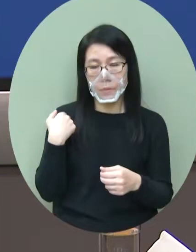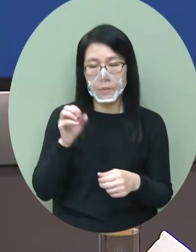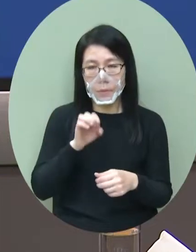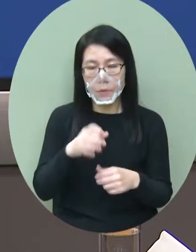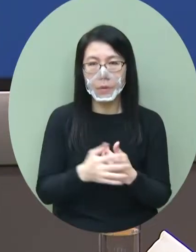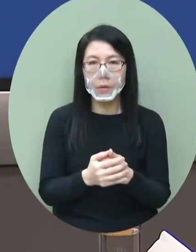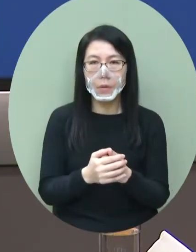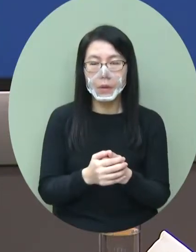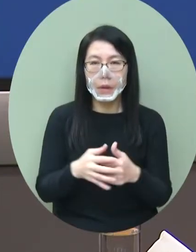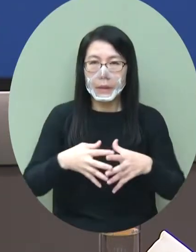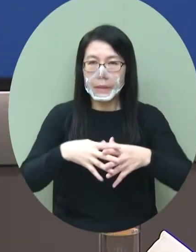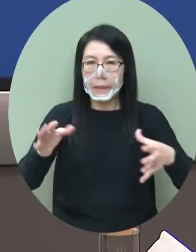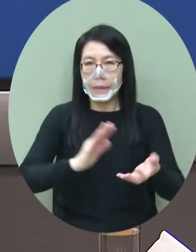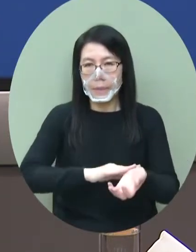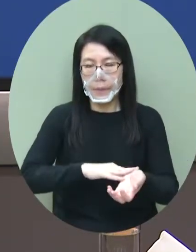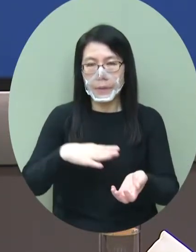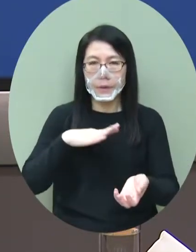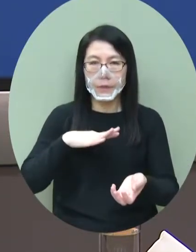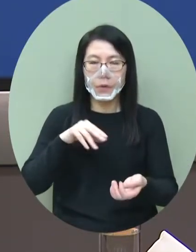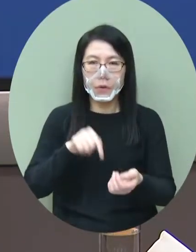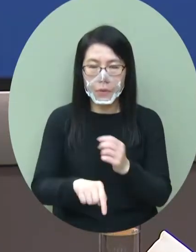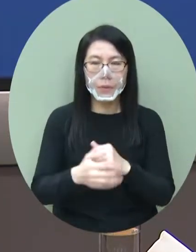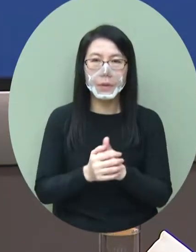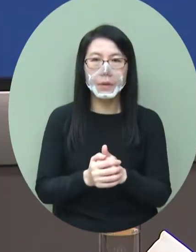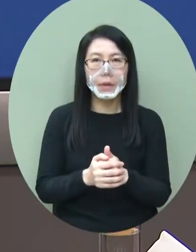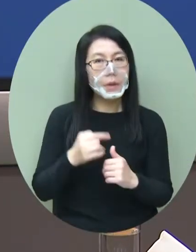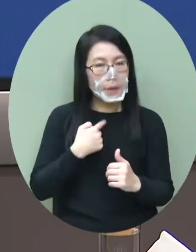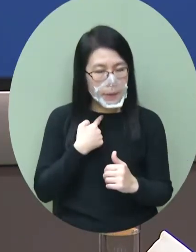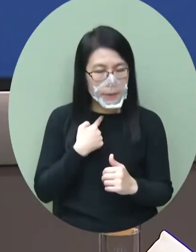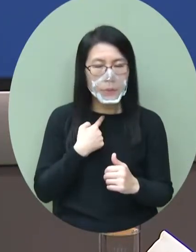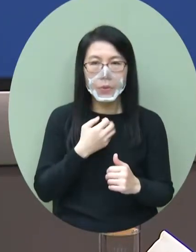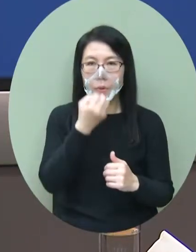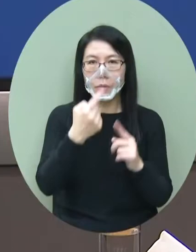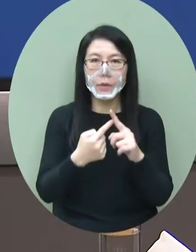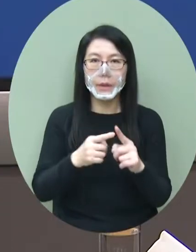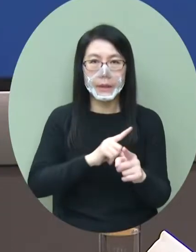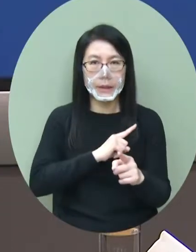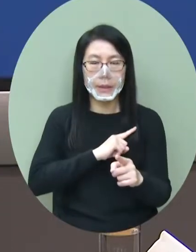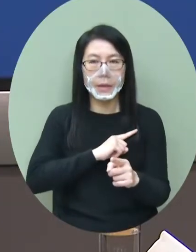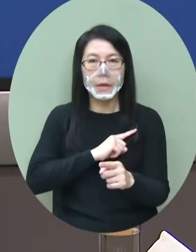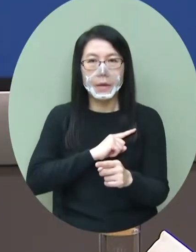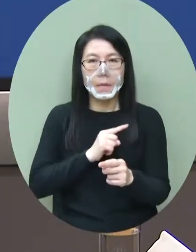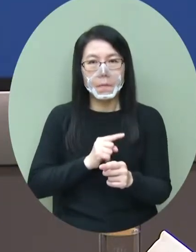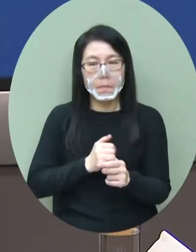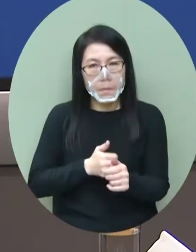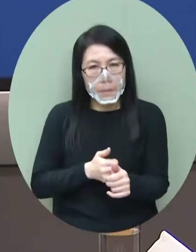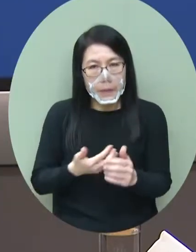正我不断的强调这个疫情这么严重的情况下，我们需要市民自律